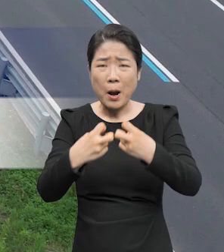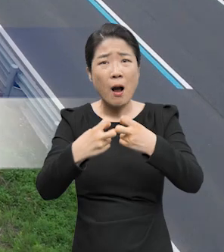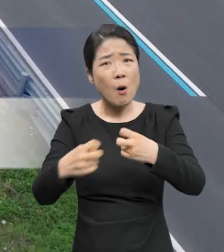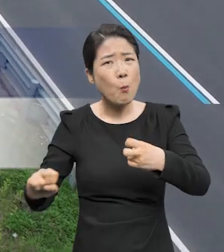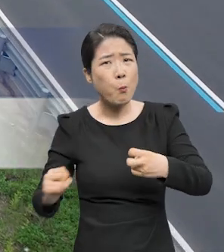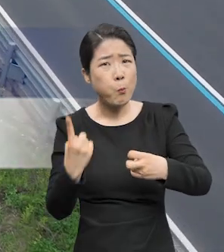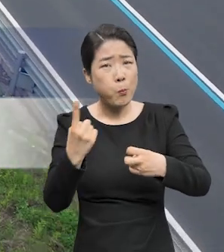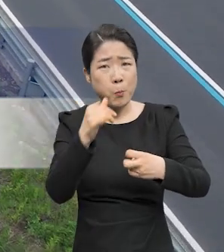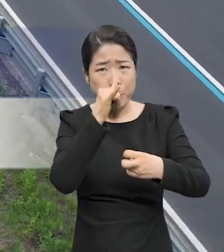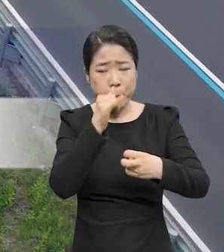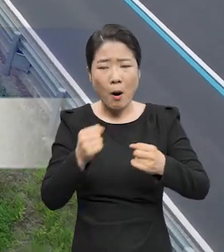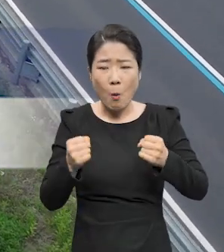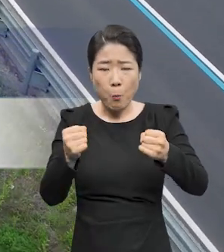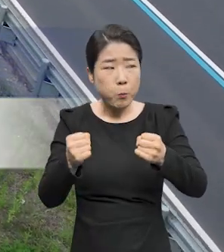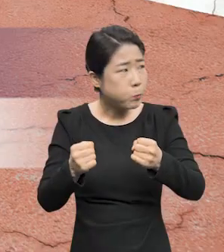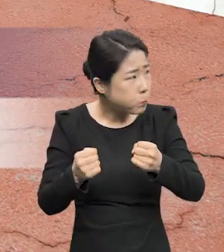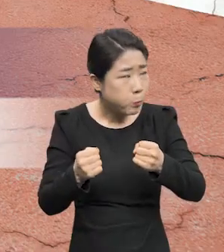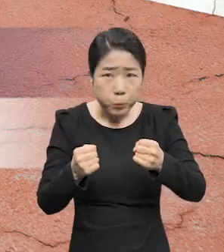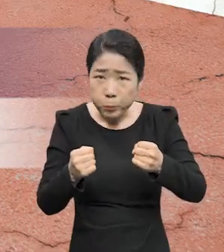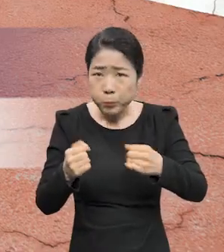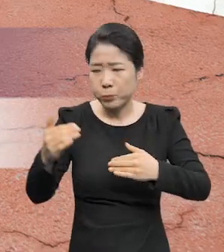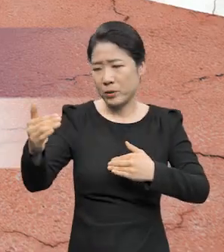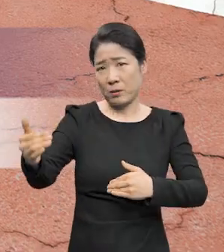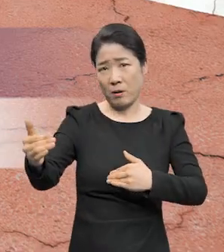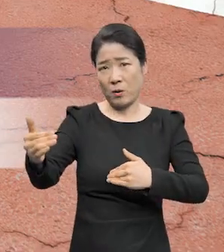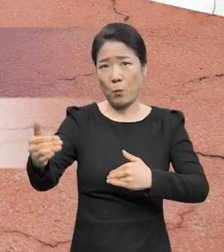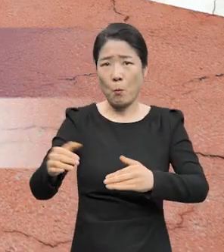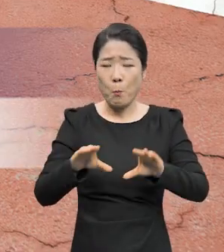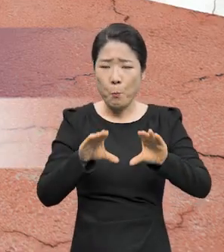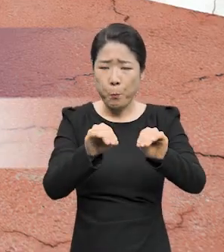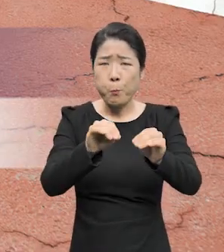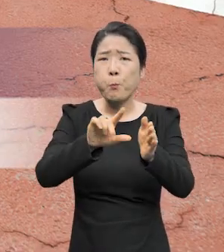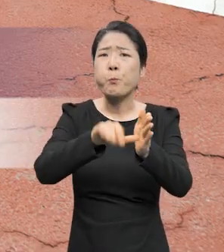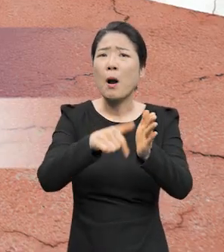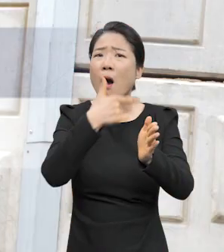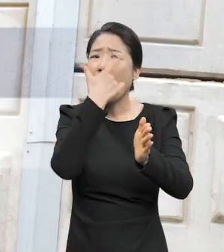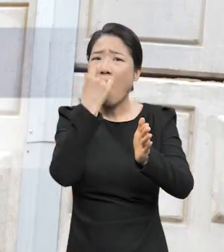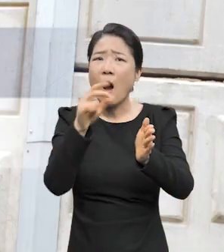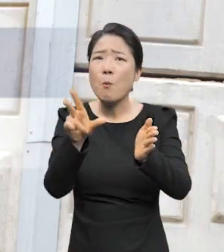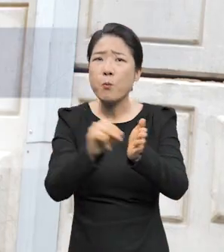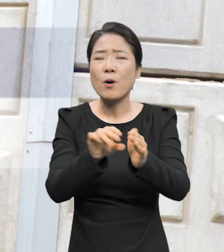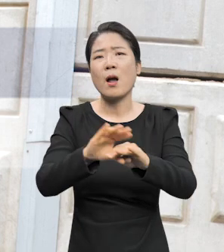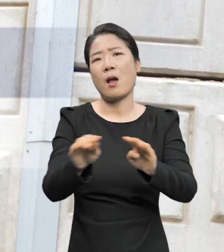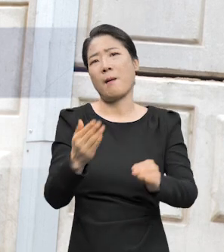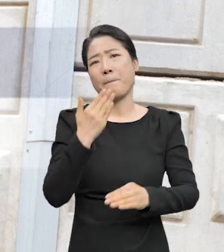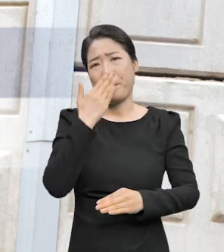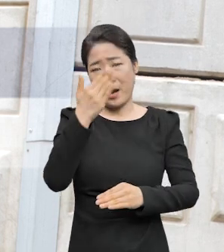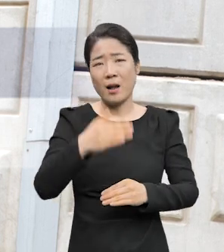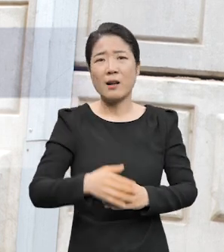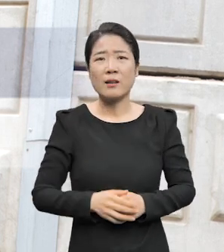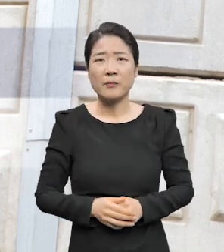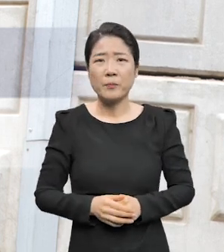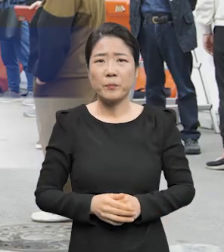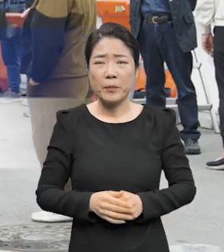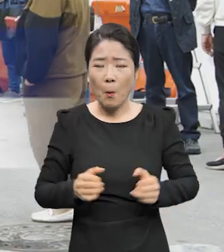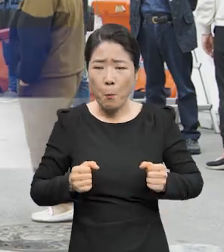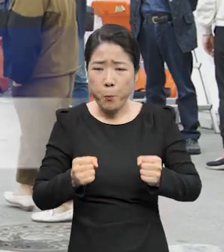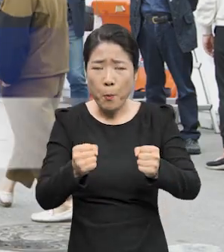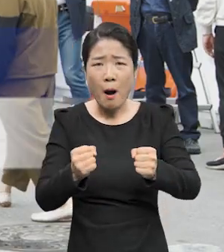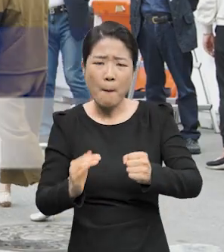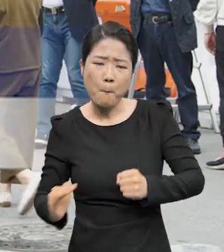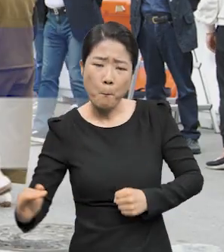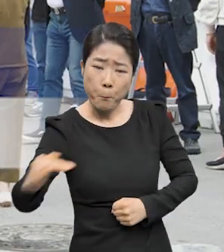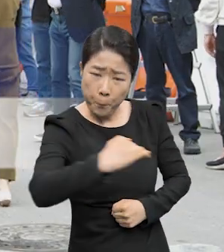위험으로 지목됐던 운전자가 전방을 살필 수 있는 거리와 인지 반응 시간이 부족하다는 문제를 해소할 수 있으며